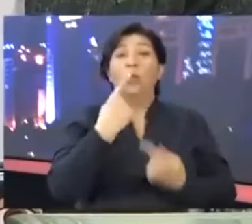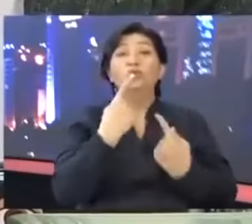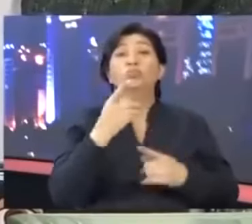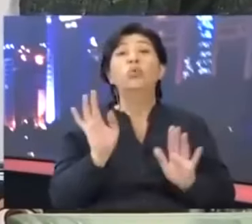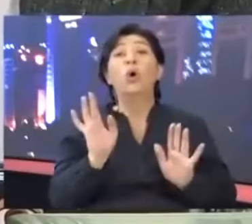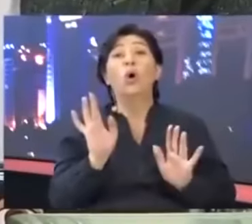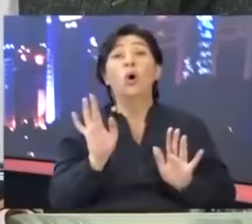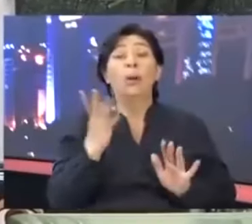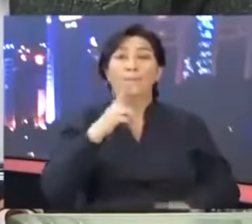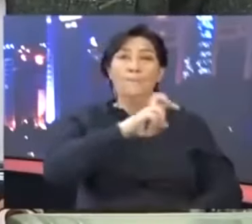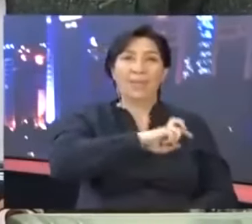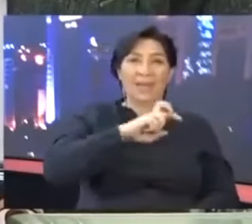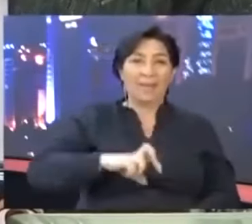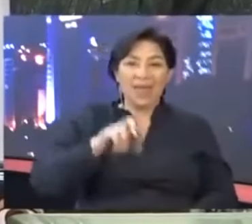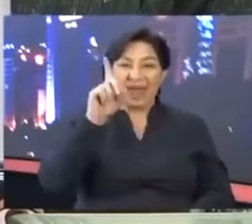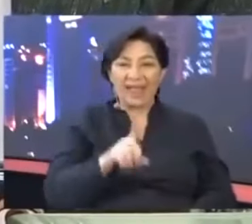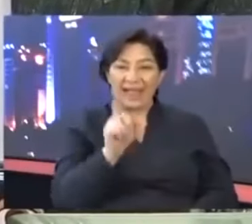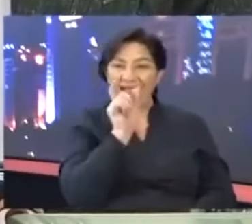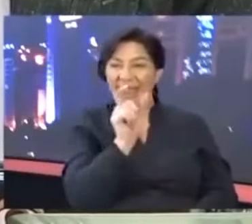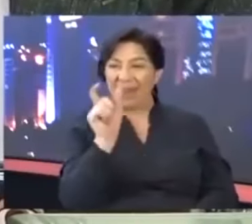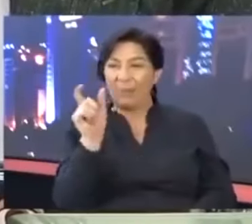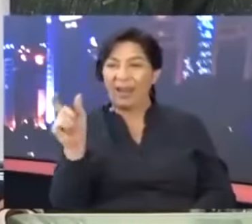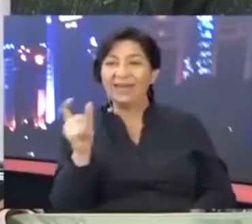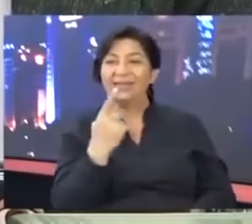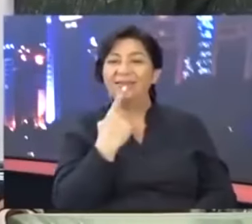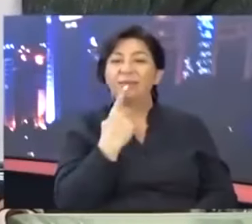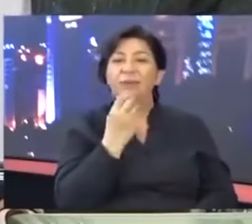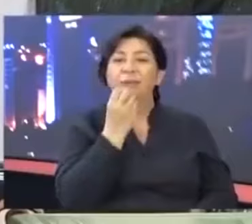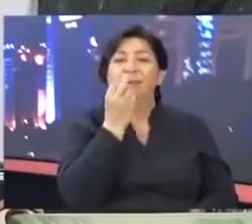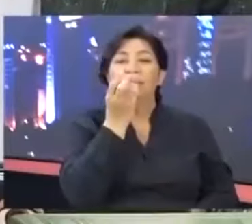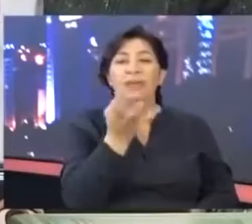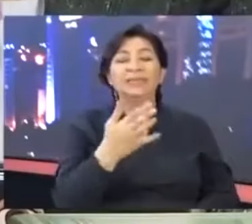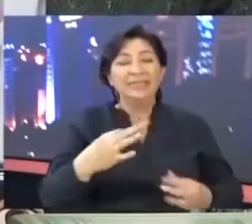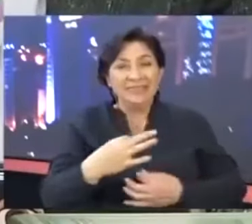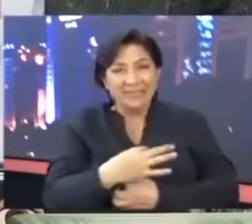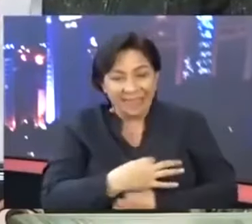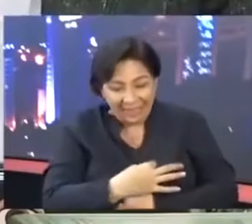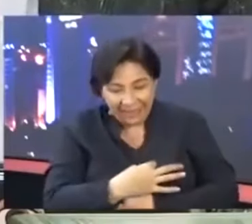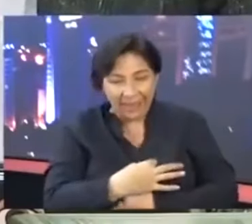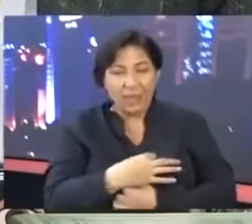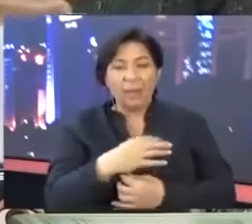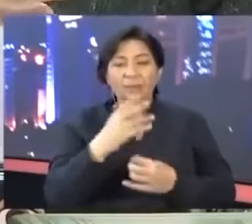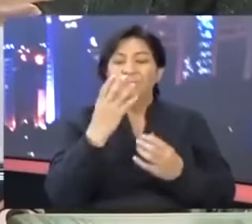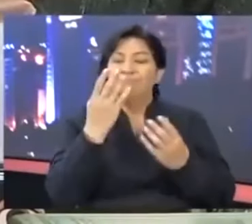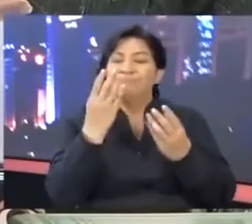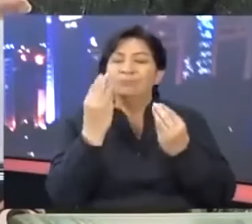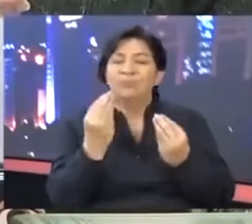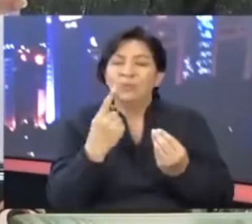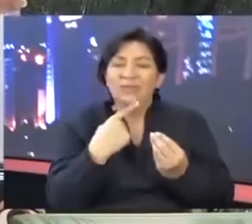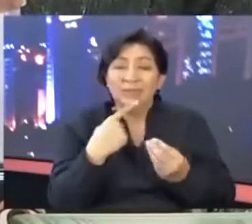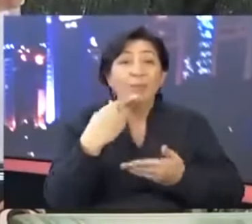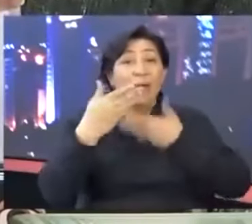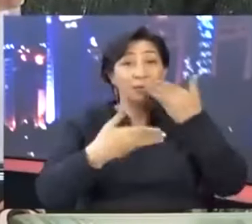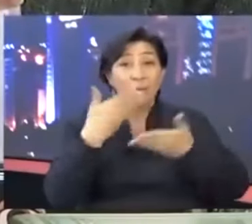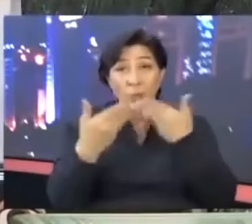ya da peygamber ilk kelimeler dil dökülürken saygıyla huşuyla mı Söz